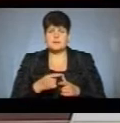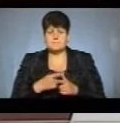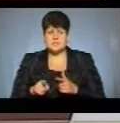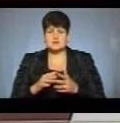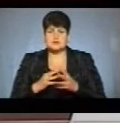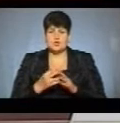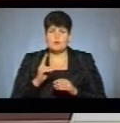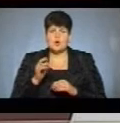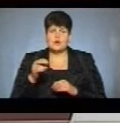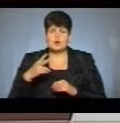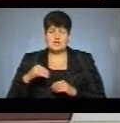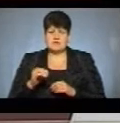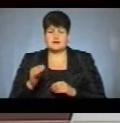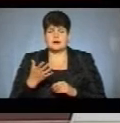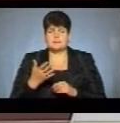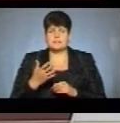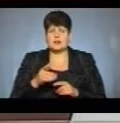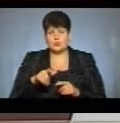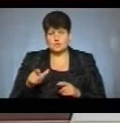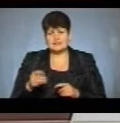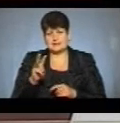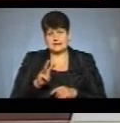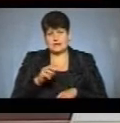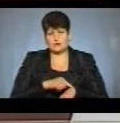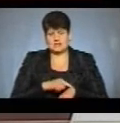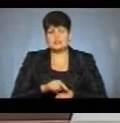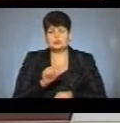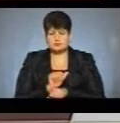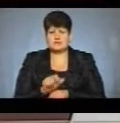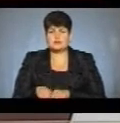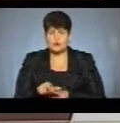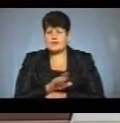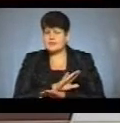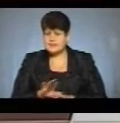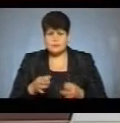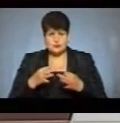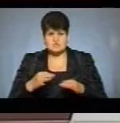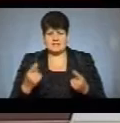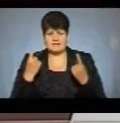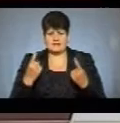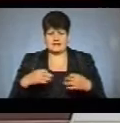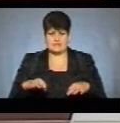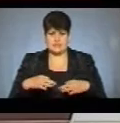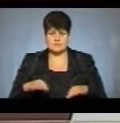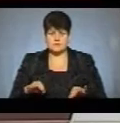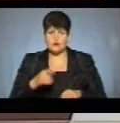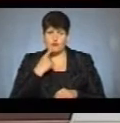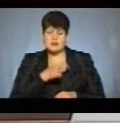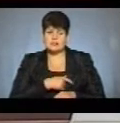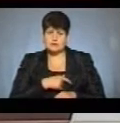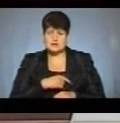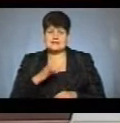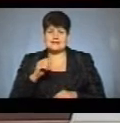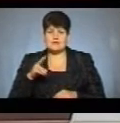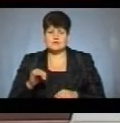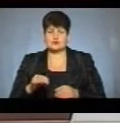селом Колодіївка Підволочиського району люди на 3 години перекрили дорогу і не пропускали великогабаритний транспорт. За словами депутата Скалецької громади